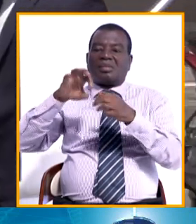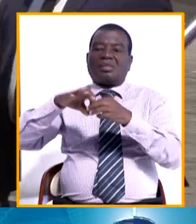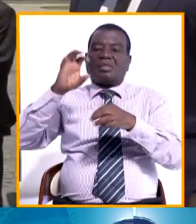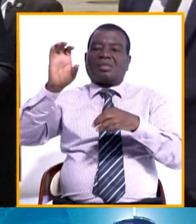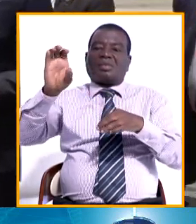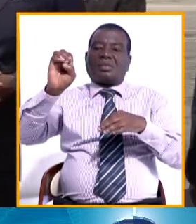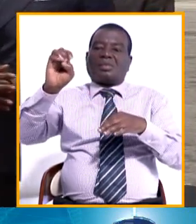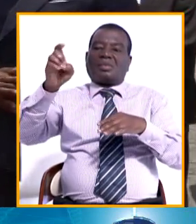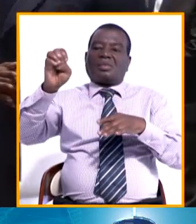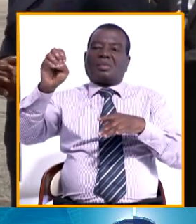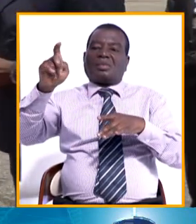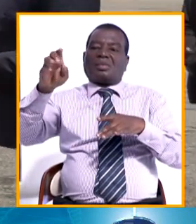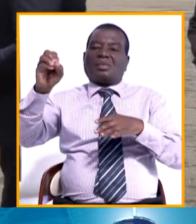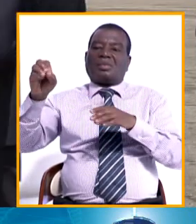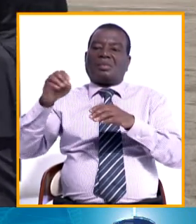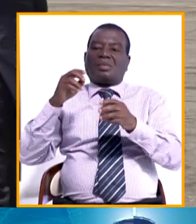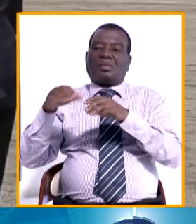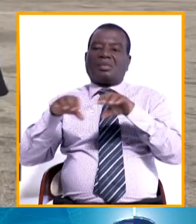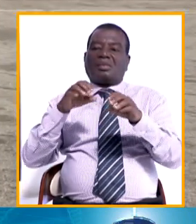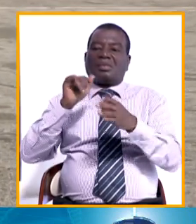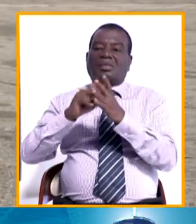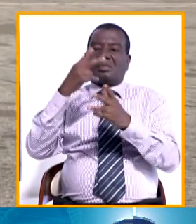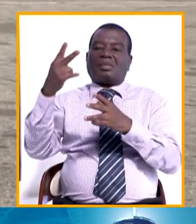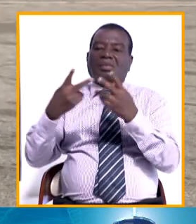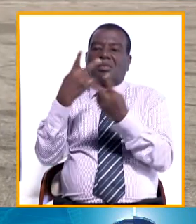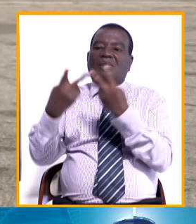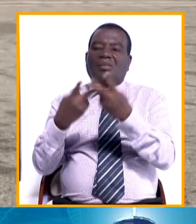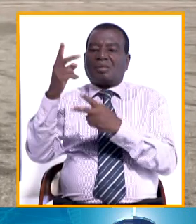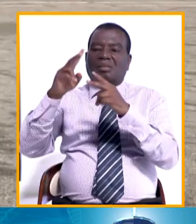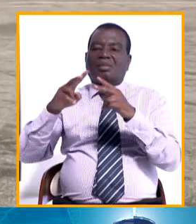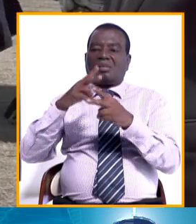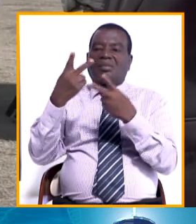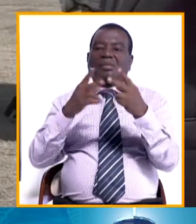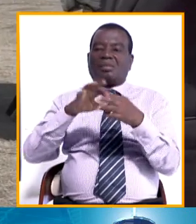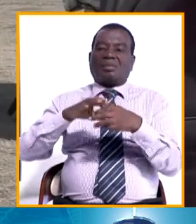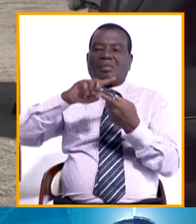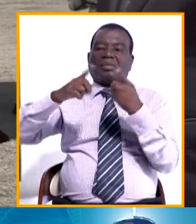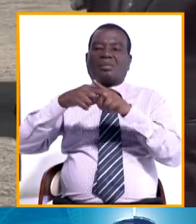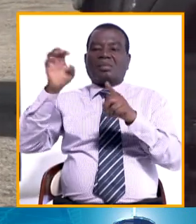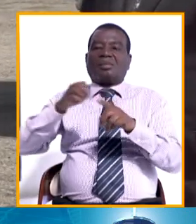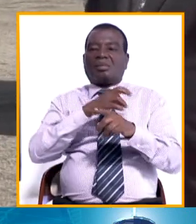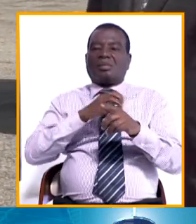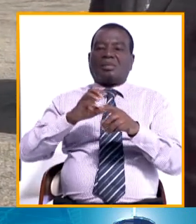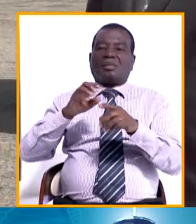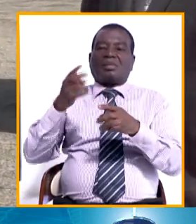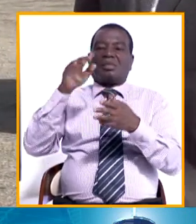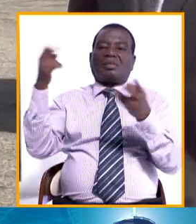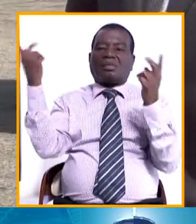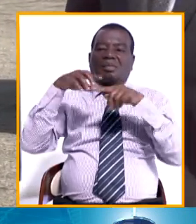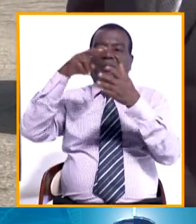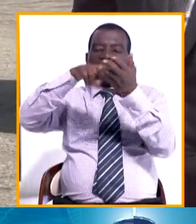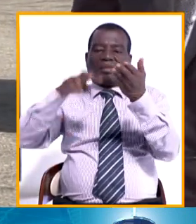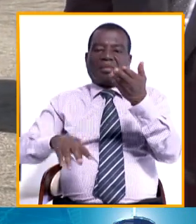CDAO, effectue ce vendredi une visite d'amitié et de travail en Côte d'Ivoire. À sa descente d'avion, vous le voyez, il a été